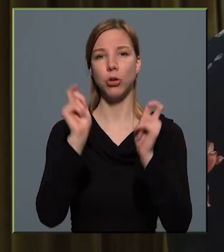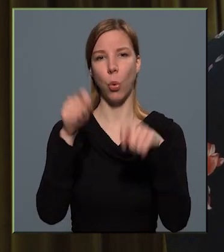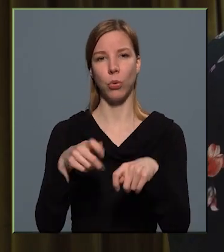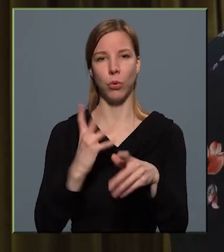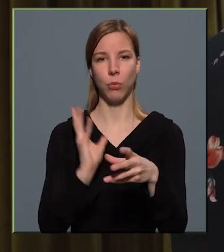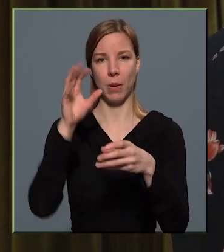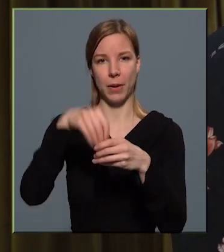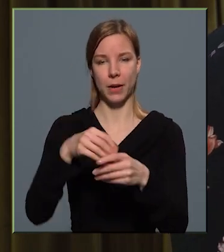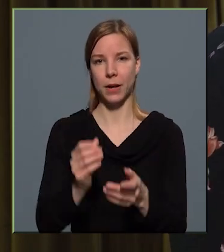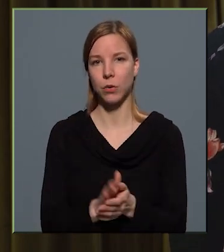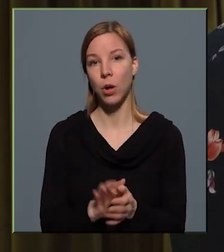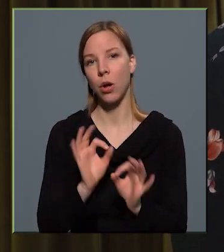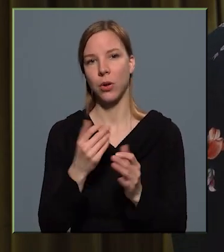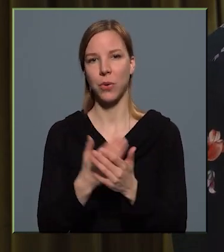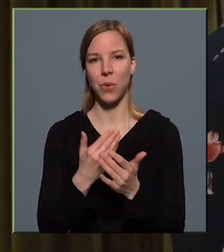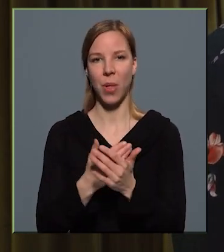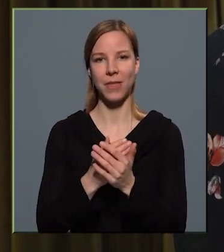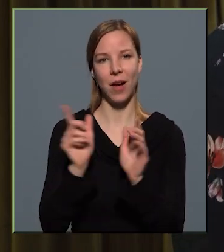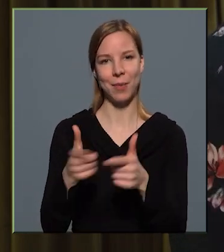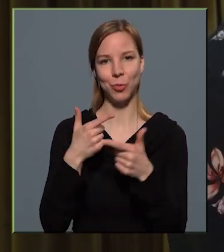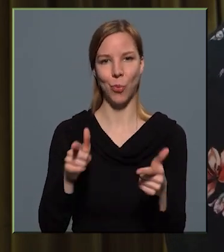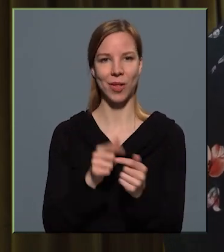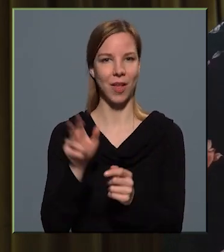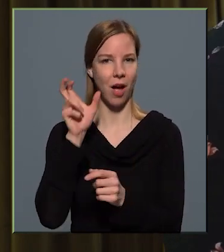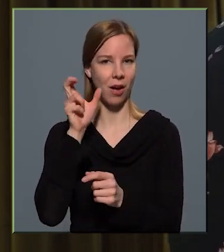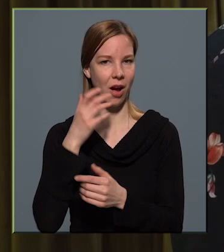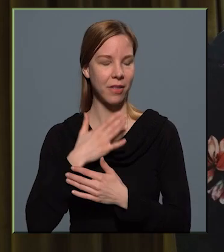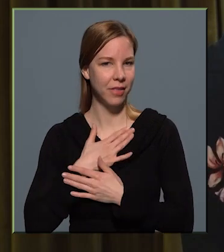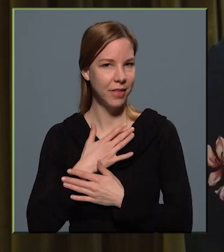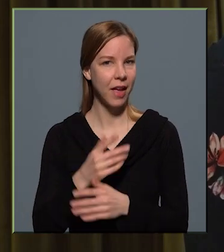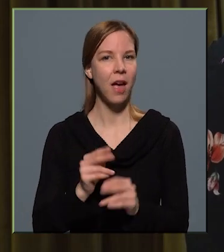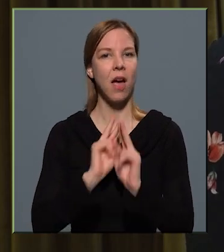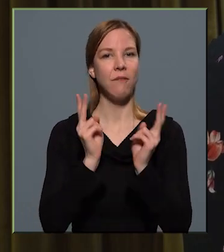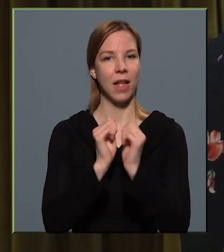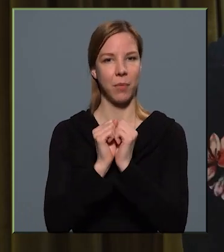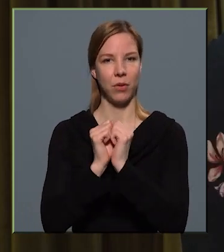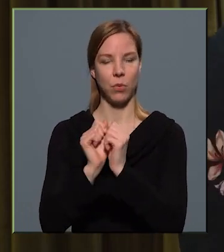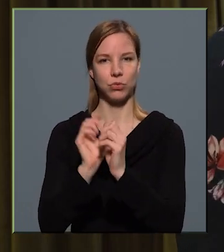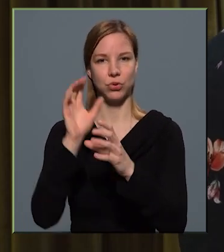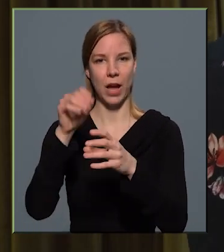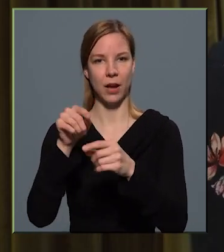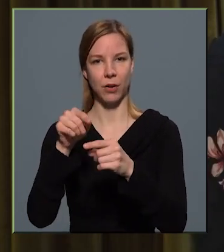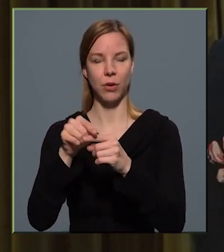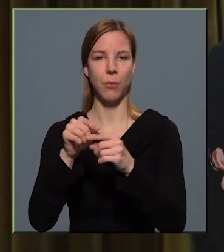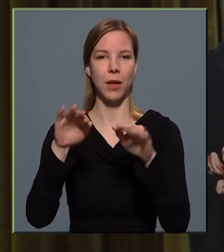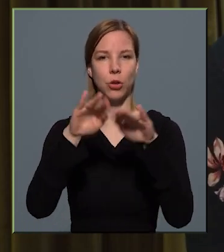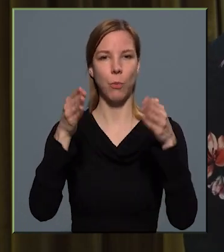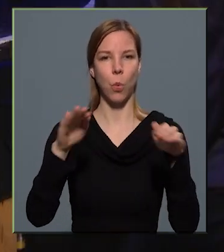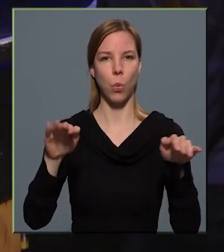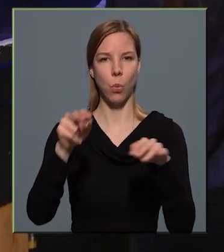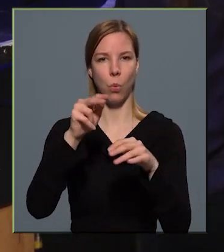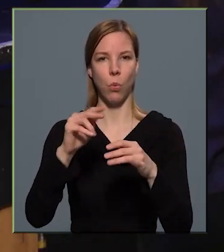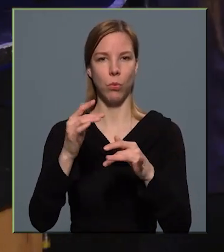Nagyon jó lenne, hogyha nekem szólna idén a himnusz, és mindent meg fogok tenni ezért, világbajnokságon pedig reálisan a dobogós helyezést